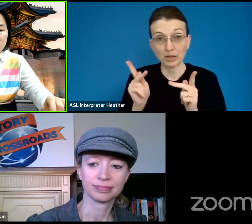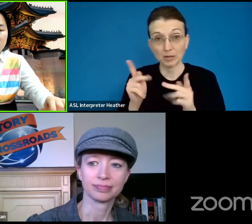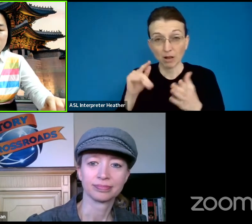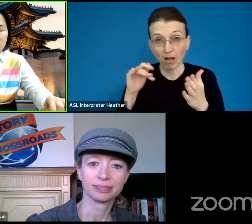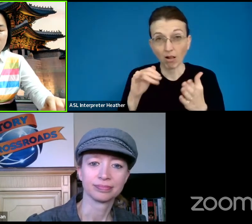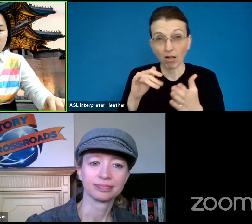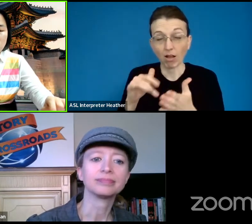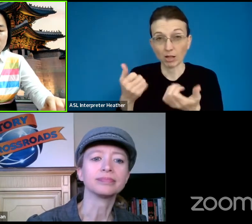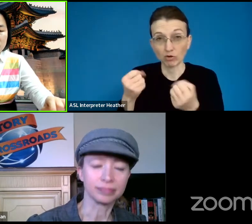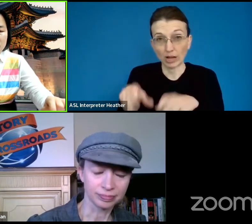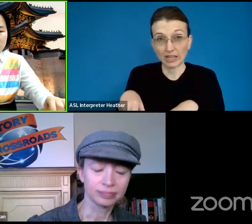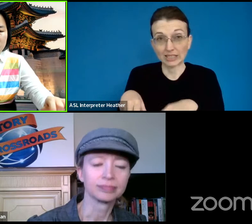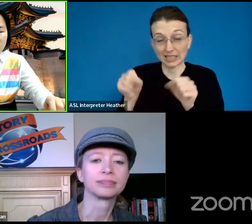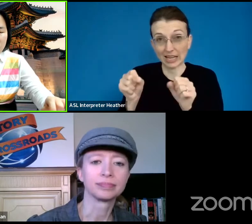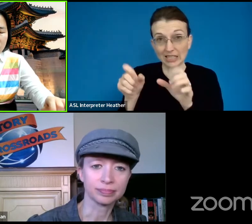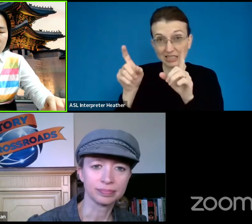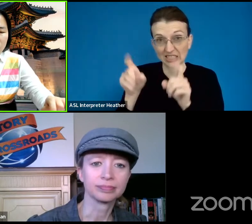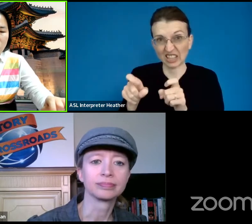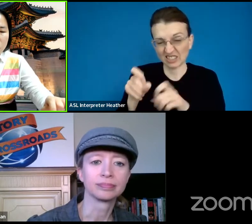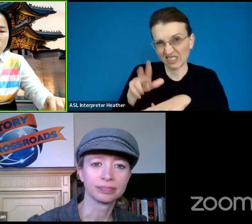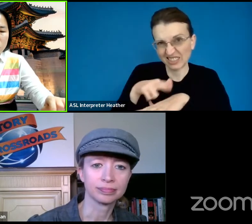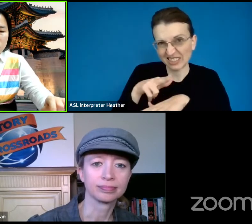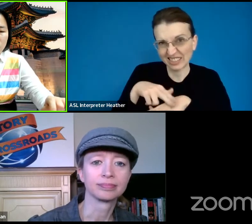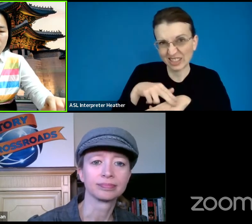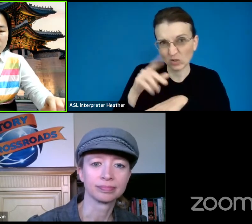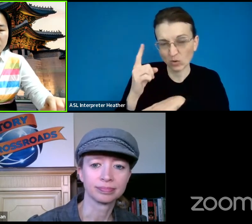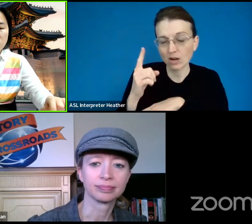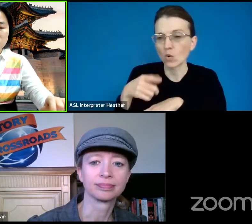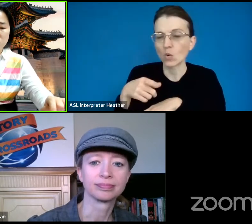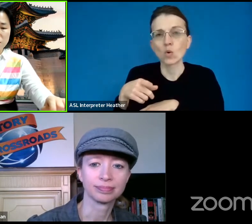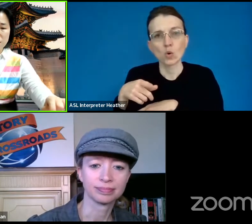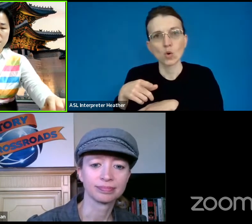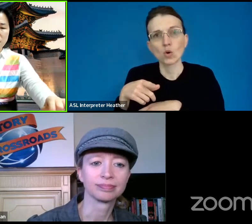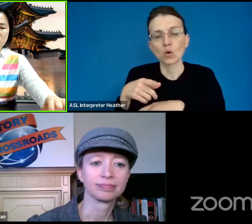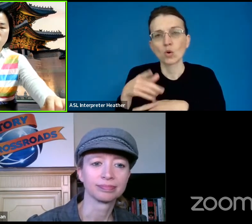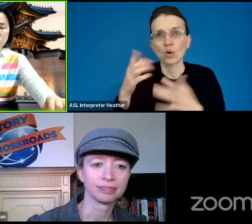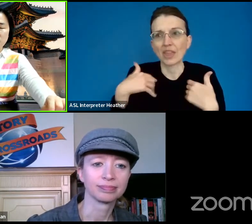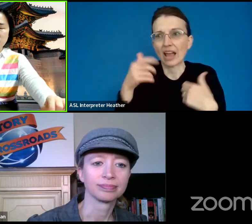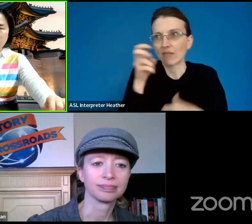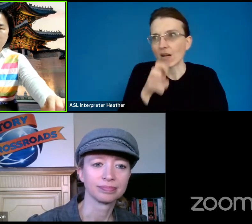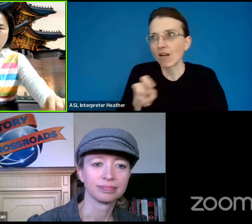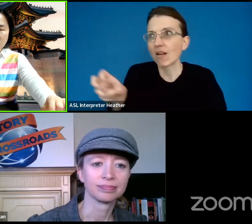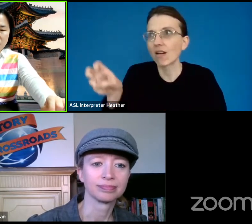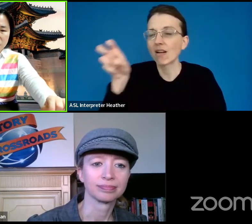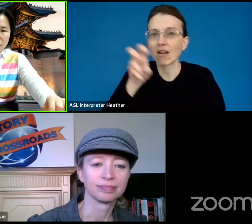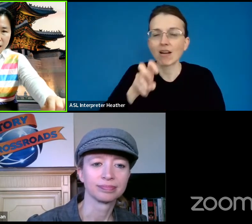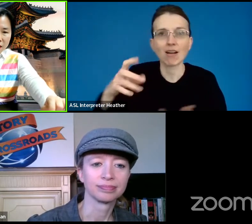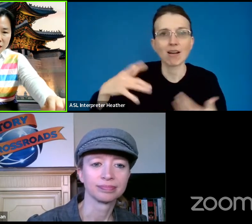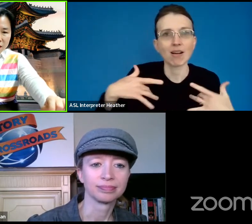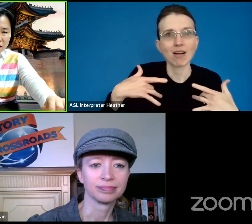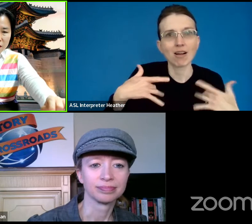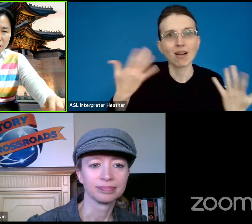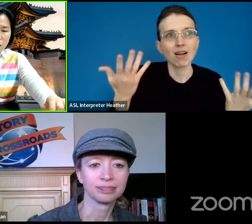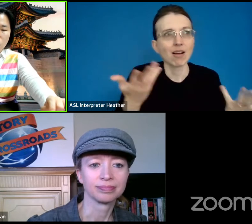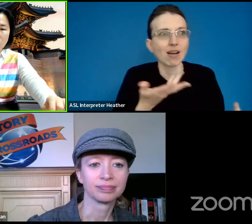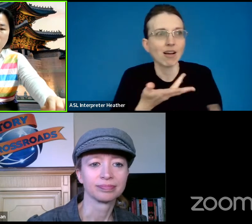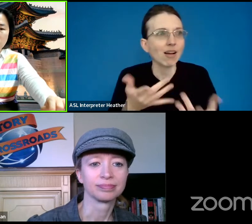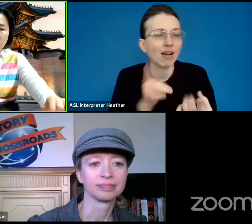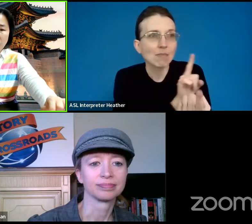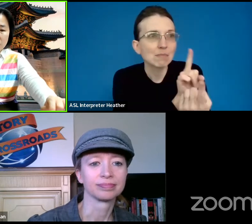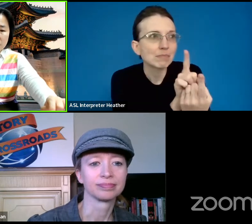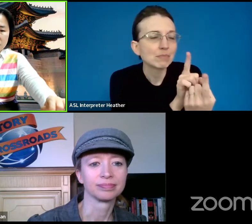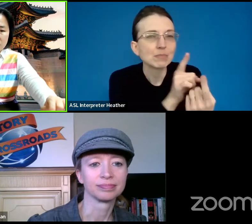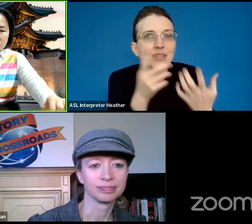과거 시험, national exam, go through adventures such as meeting a tiger or